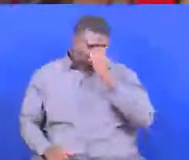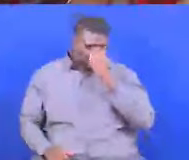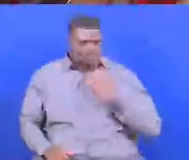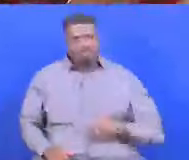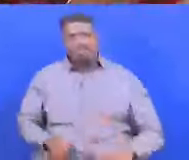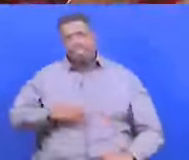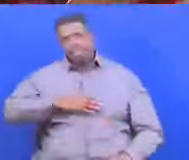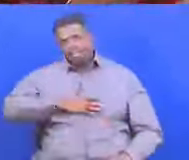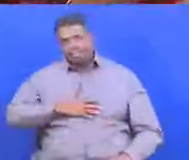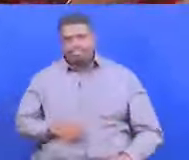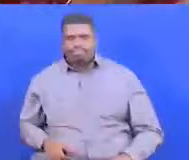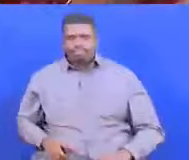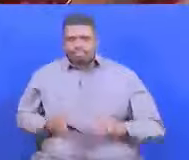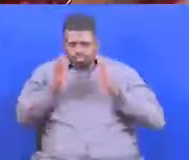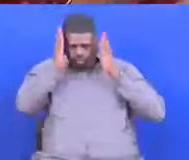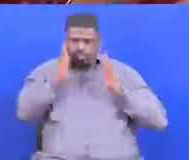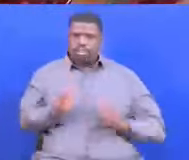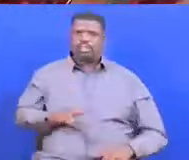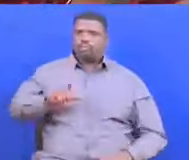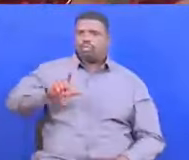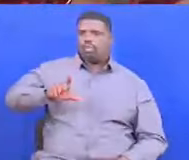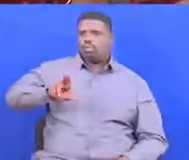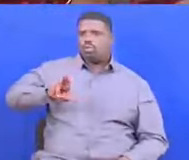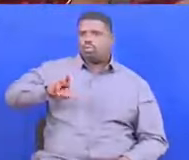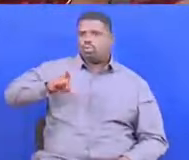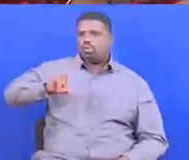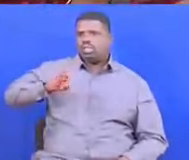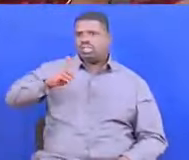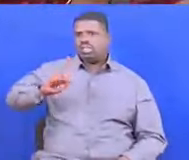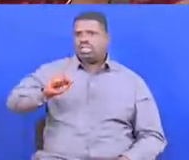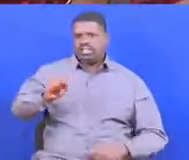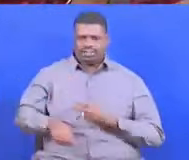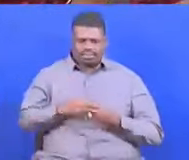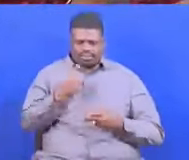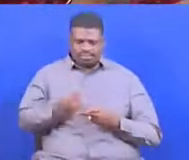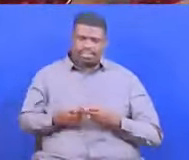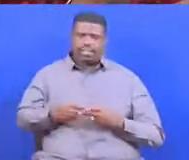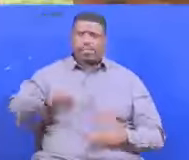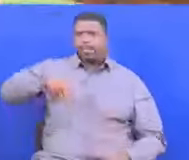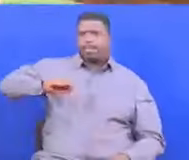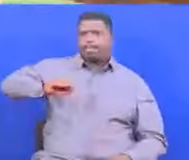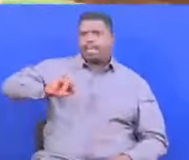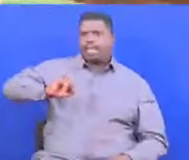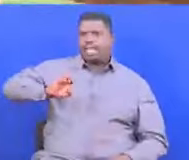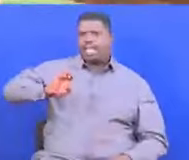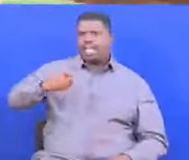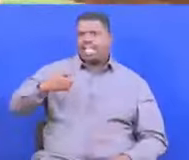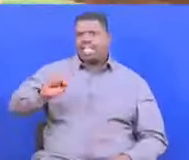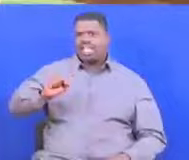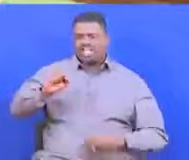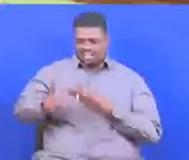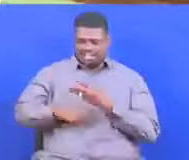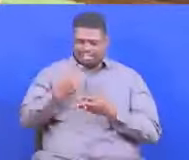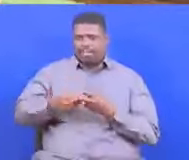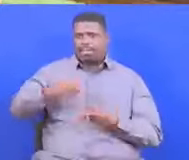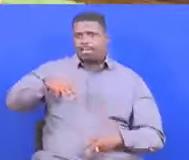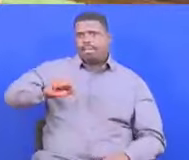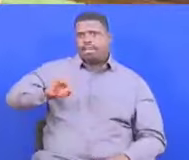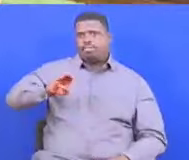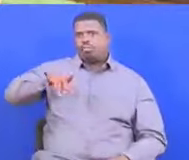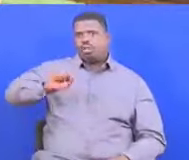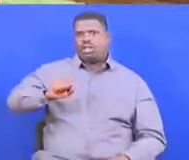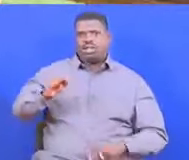Asante sana Mheshimiwa Riziki Saidi Lulida, atafuatana na Mheshimiwa Lucy Thomas Mayenga, Mheshimiwa Angelina Sylvester Mabula